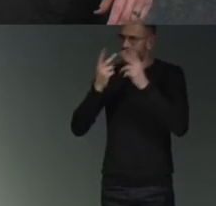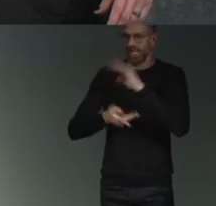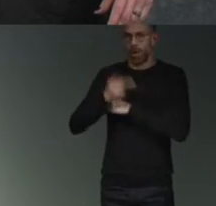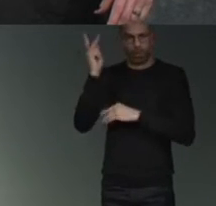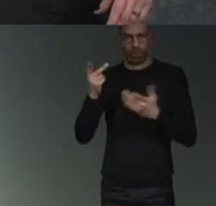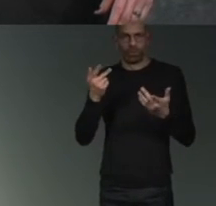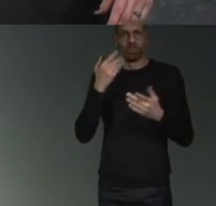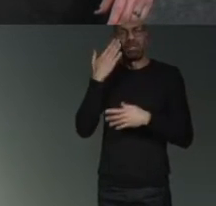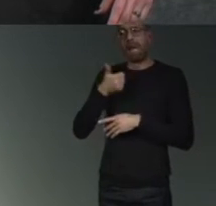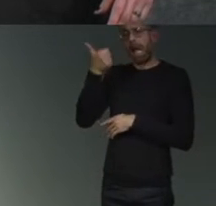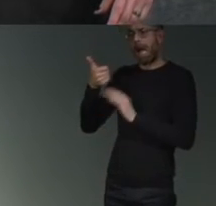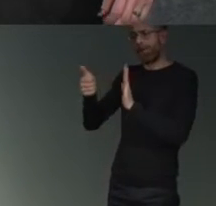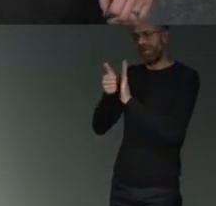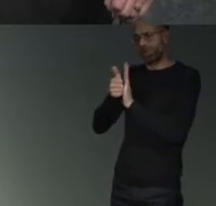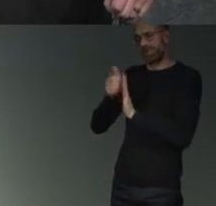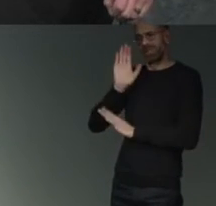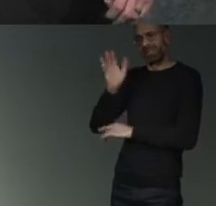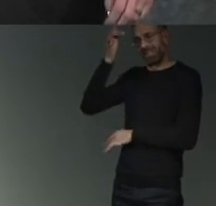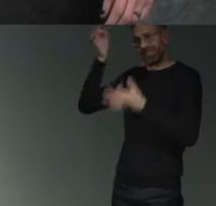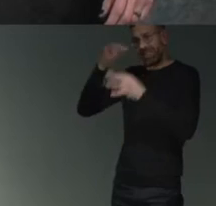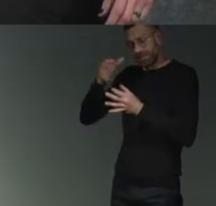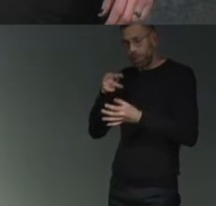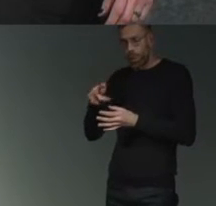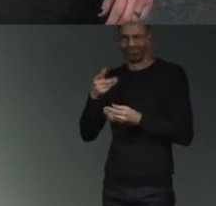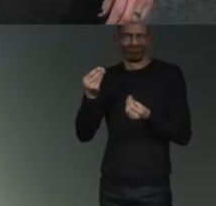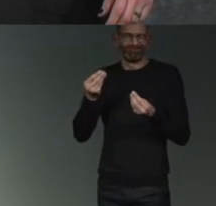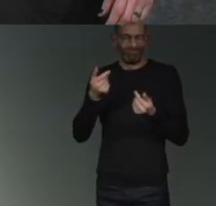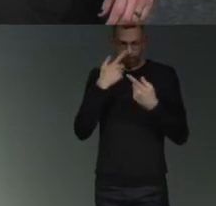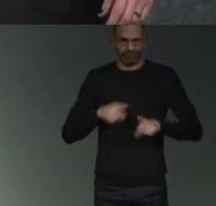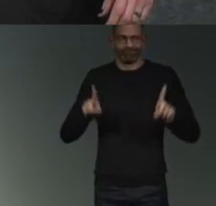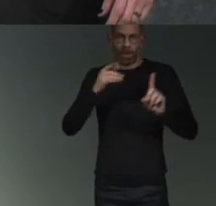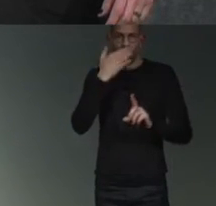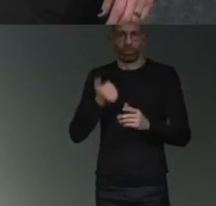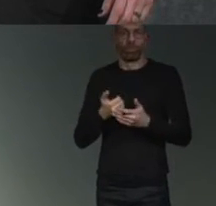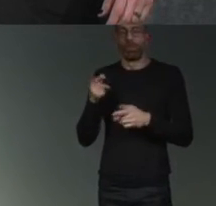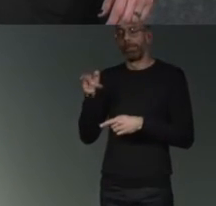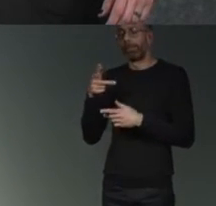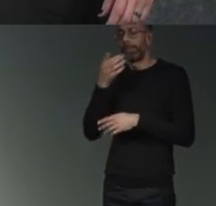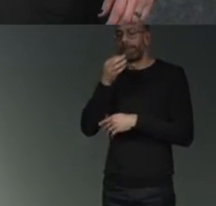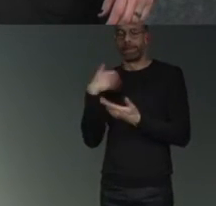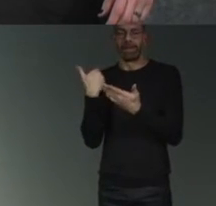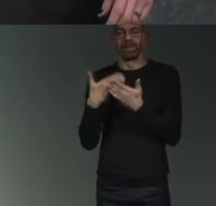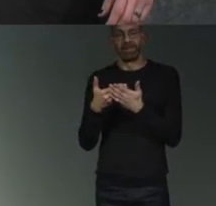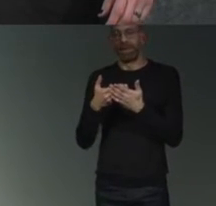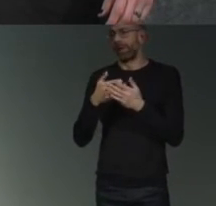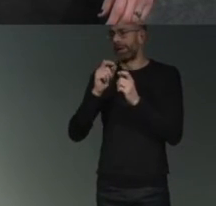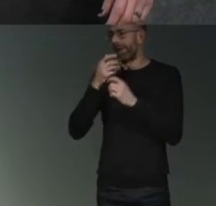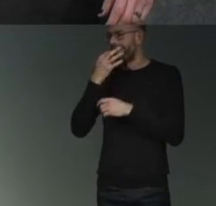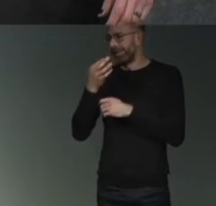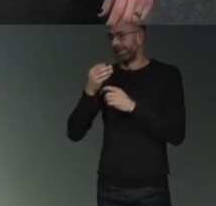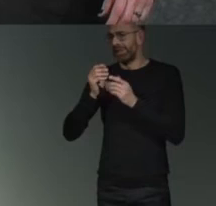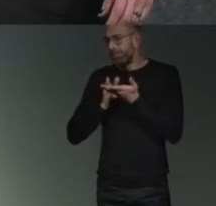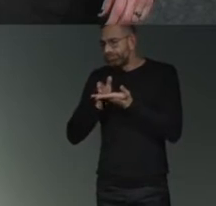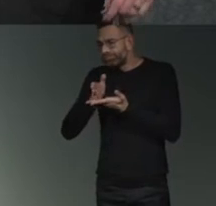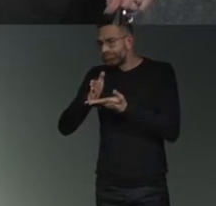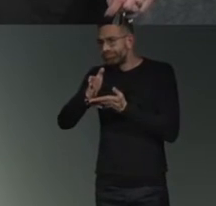seul personnage de fiction. Qui dit deux points dit une droite, dit une droite dit une infinité